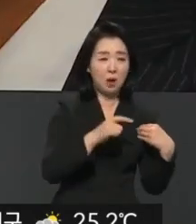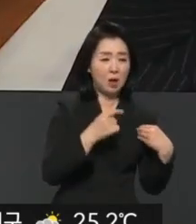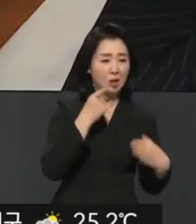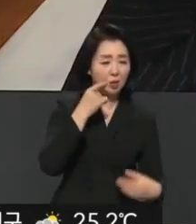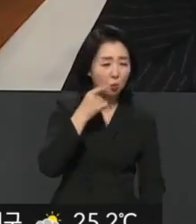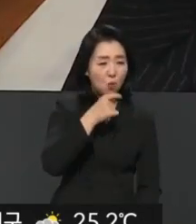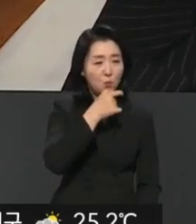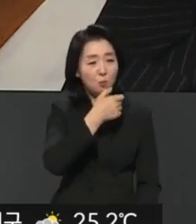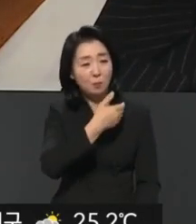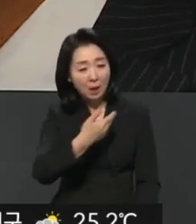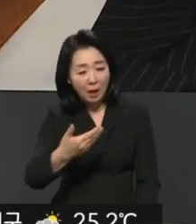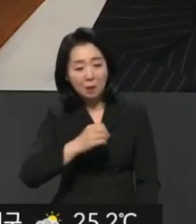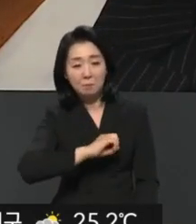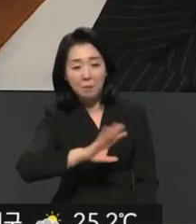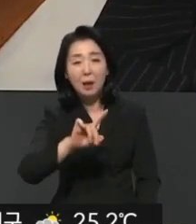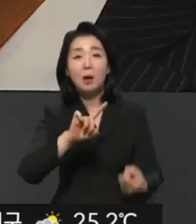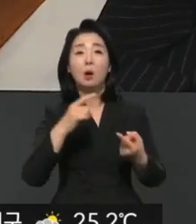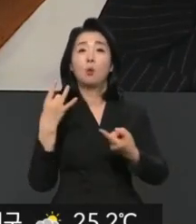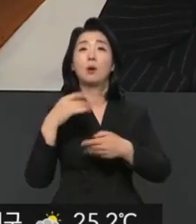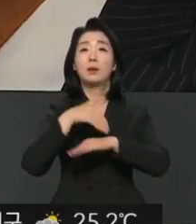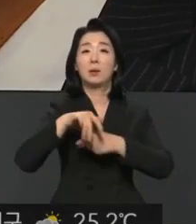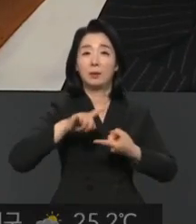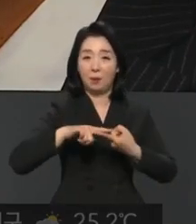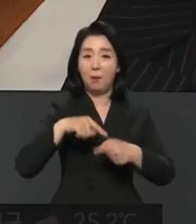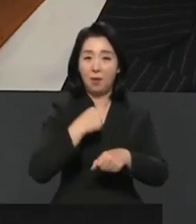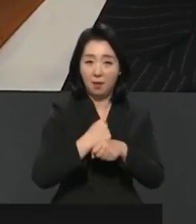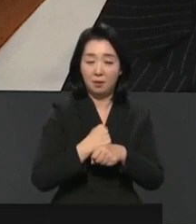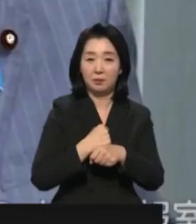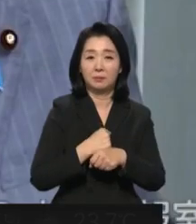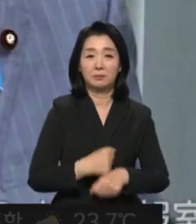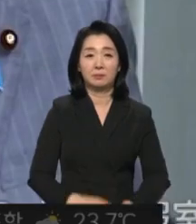원래 계획대로 진행하겠다는 점을 분명히 하고 있습니다.